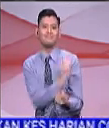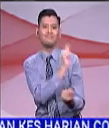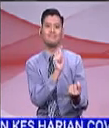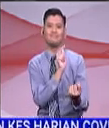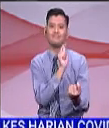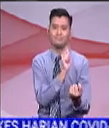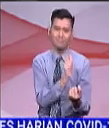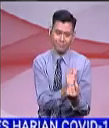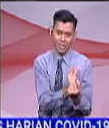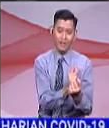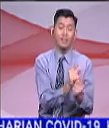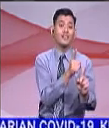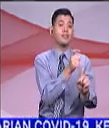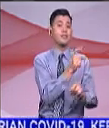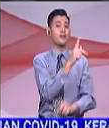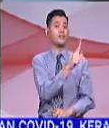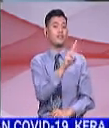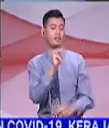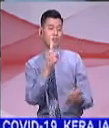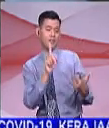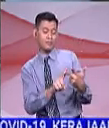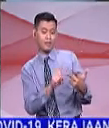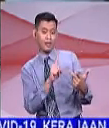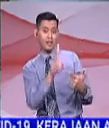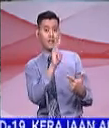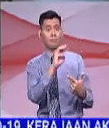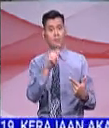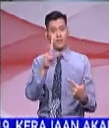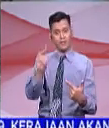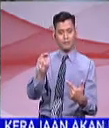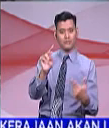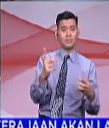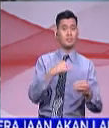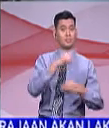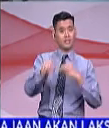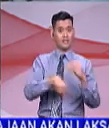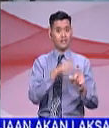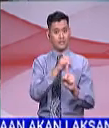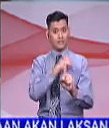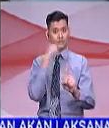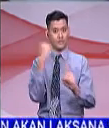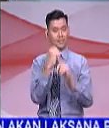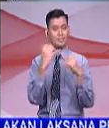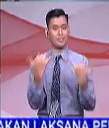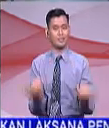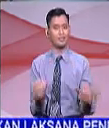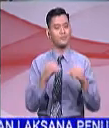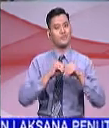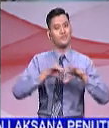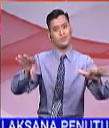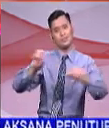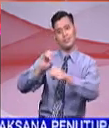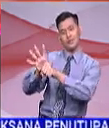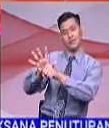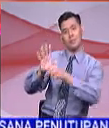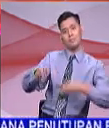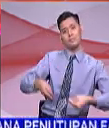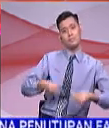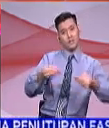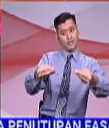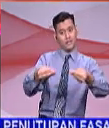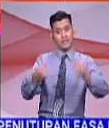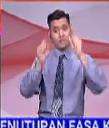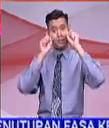Kementerian Kesihatan dan Majlis Keselamatan Negara berkaitan situasi semasa COVID-19 bagi memberi